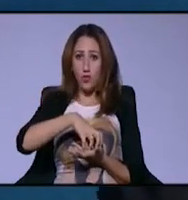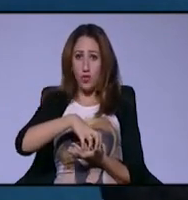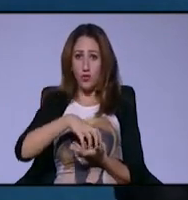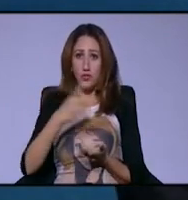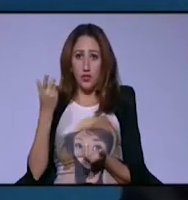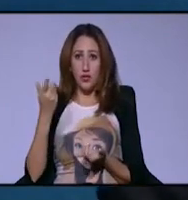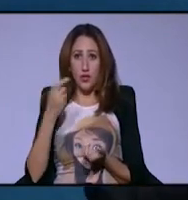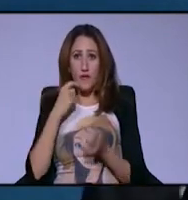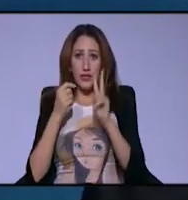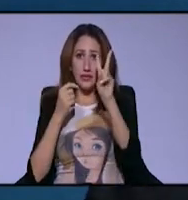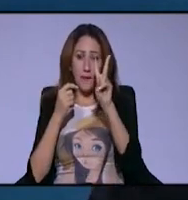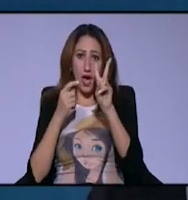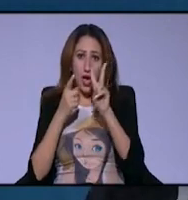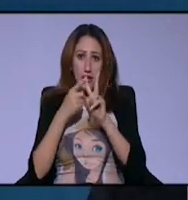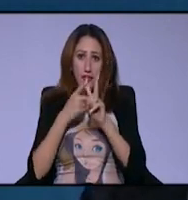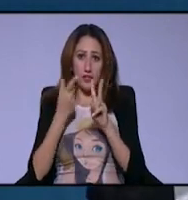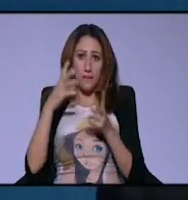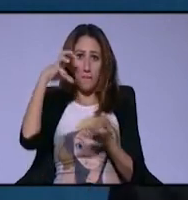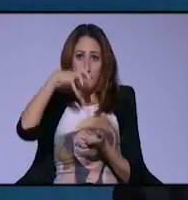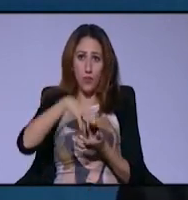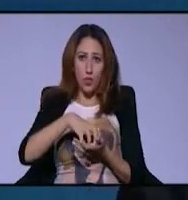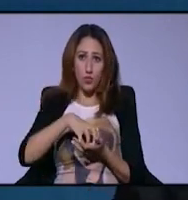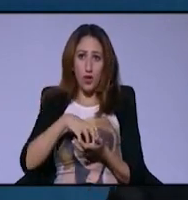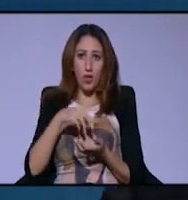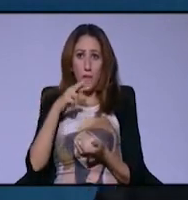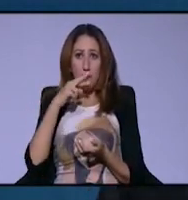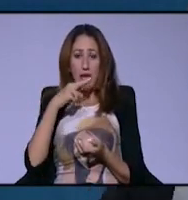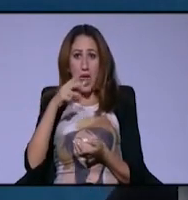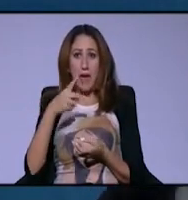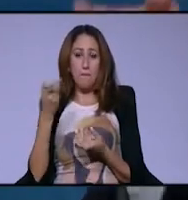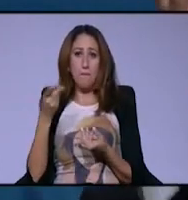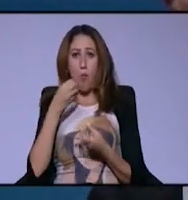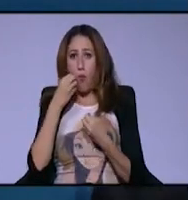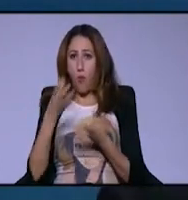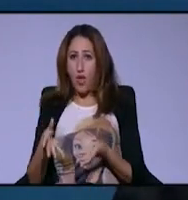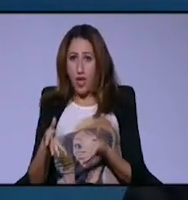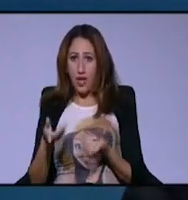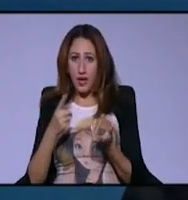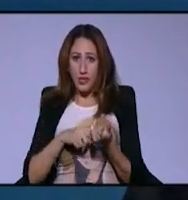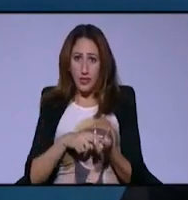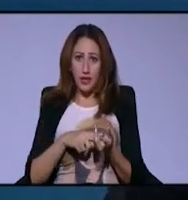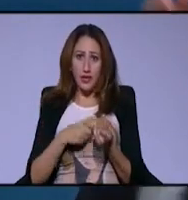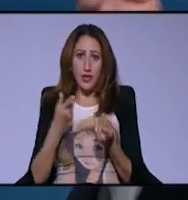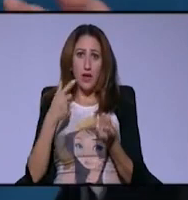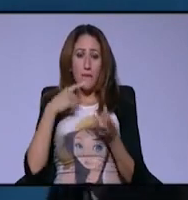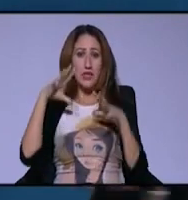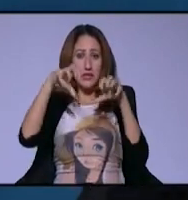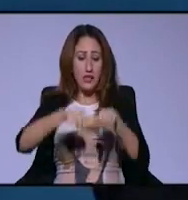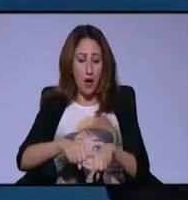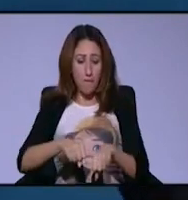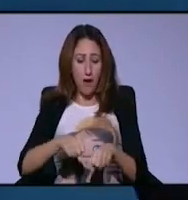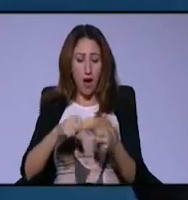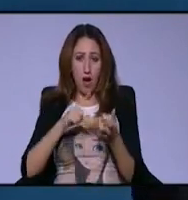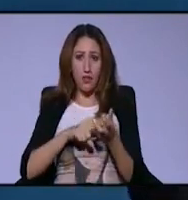خلال 7 مداخل. مرة يقول لك الوطن حفنة تراب لا قيمة لها، مرة يقول الوطن حدود جغرافية صنعها الاستعمار، مرة إلى